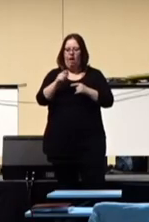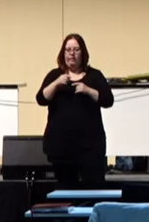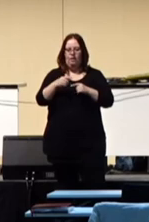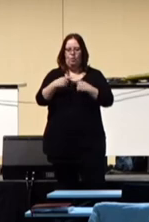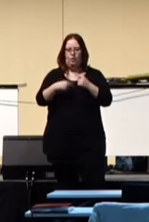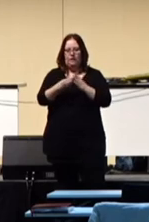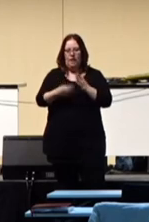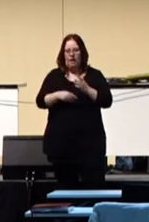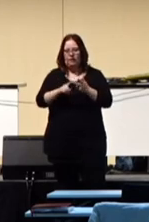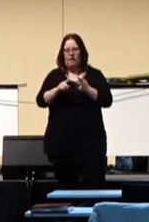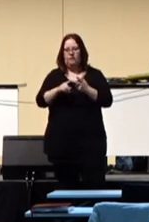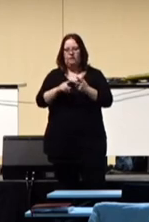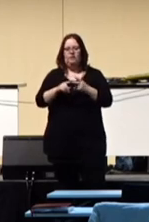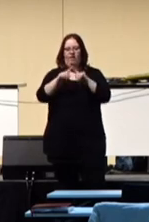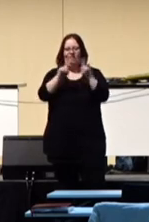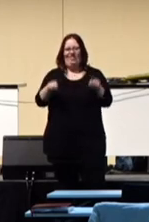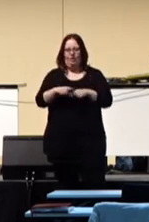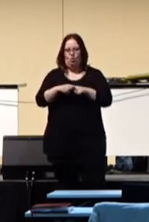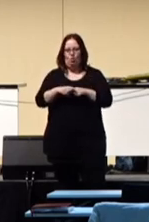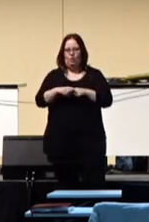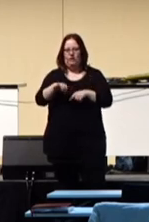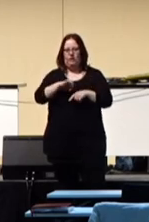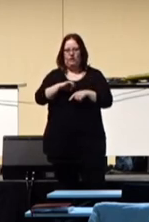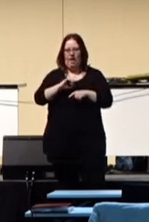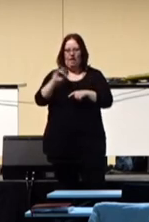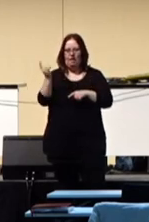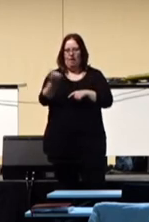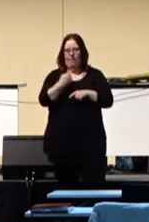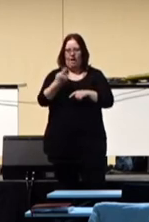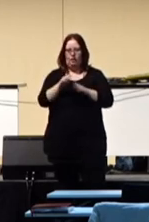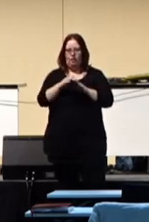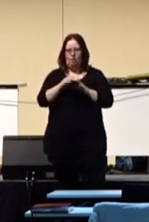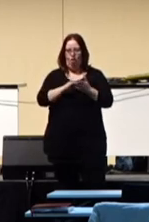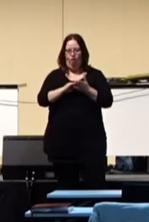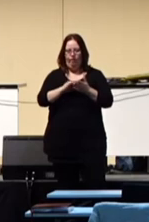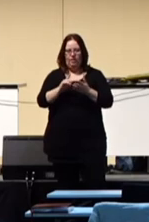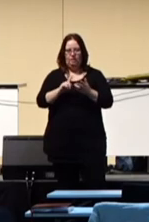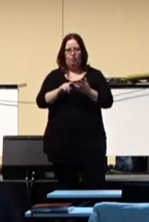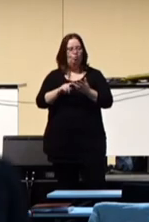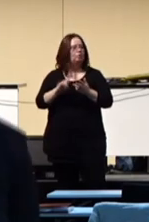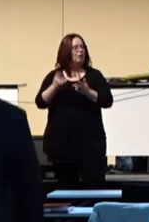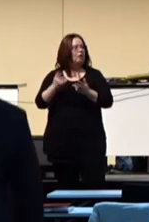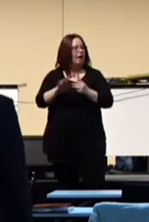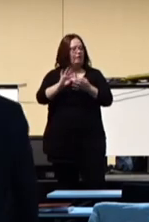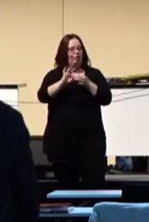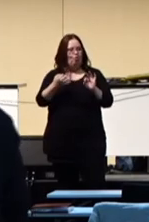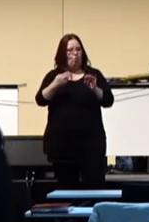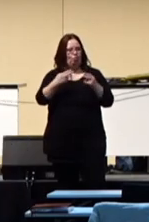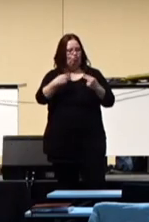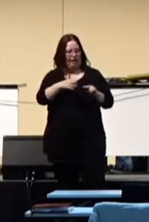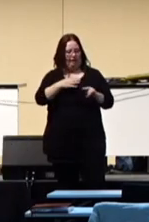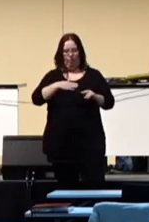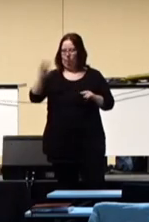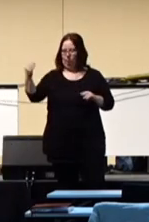Lizenzen, dann Windows Enterprise Office in allen städtischen Einrichtungen. Und jetzt schenke ich Ihnen eine Formulierung, die man hier